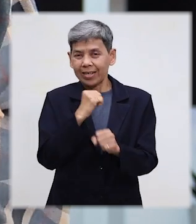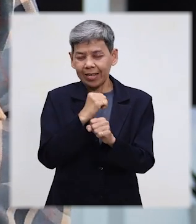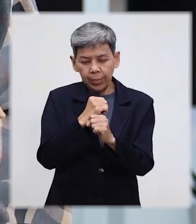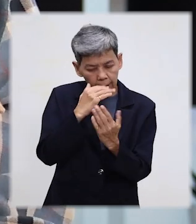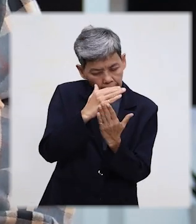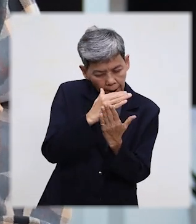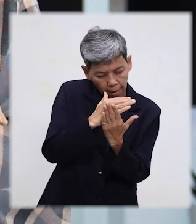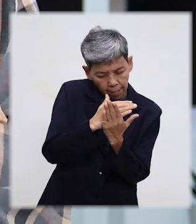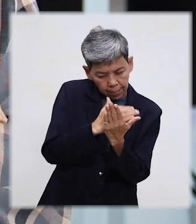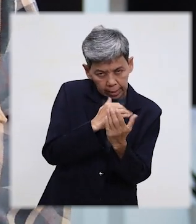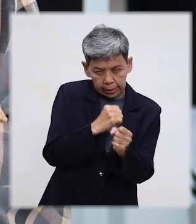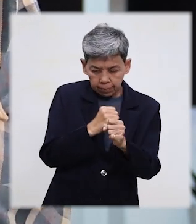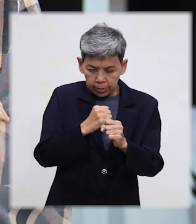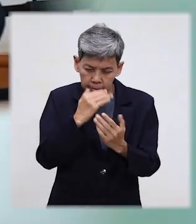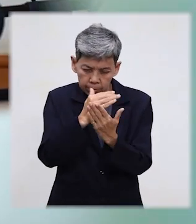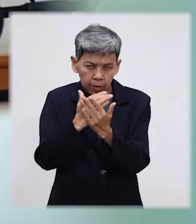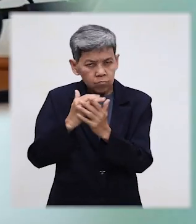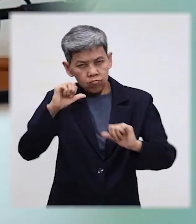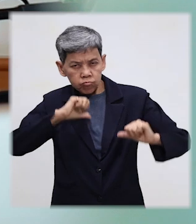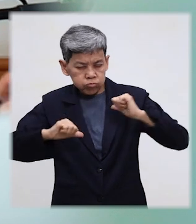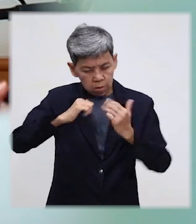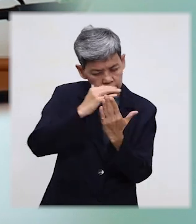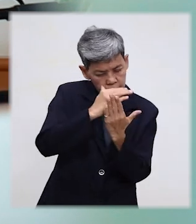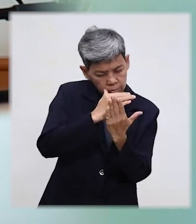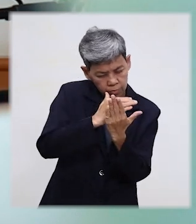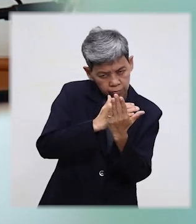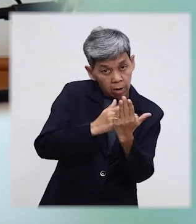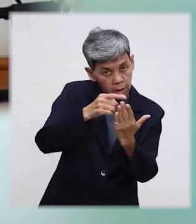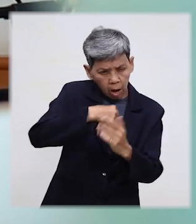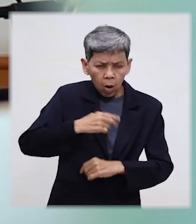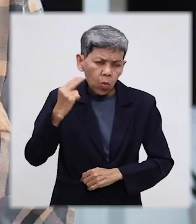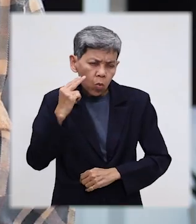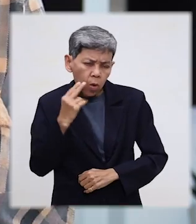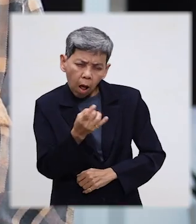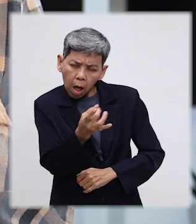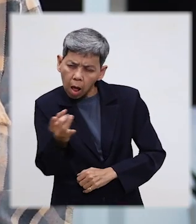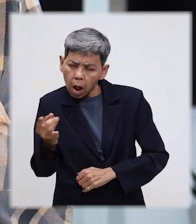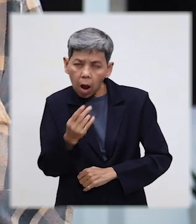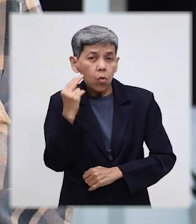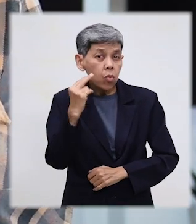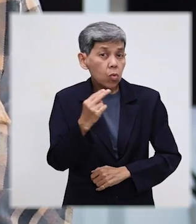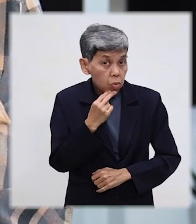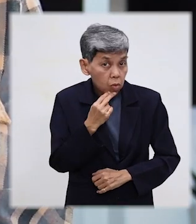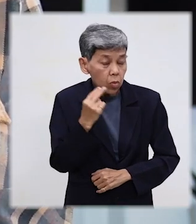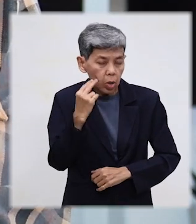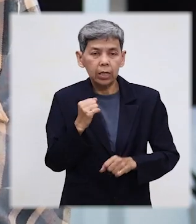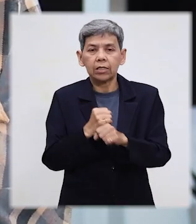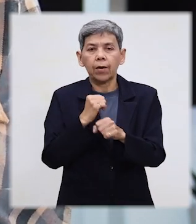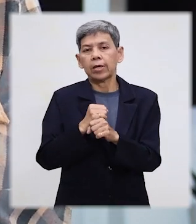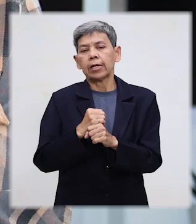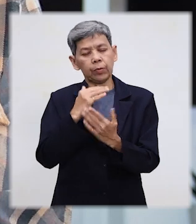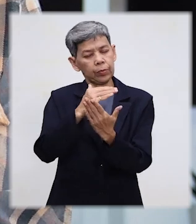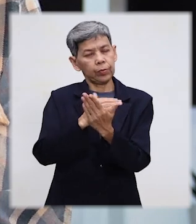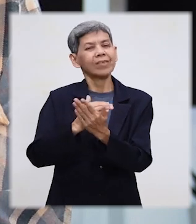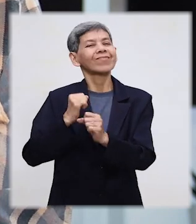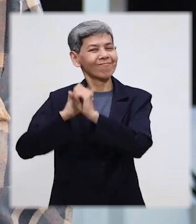มูลเวลาพัฒนาบทหรืออะไรก็ตามการที่เข้าไปเข้าใจคนหรือว่าเรื่องราวต่างๆผ่านการพัฒนาบทภา